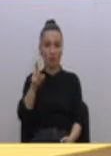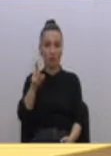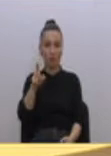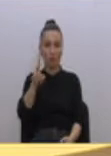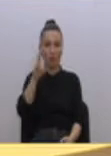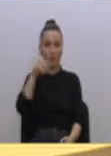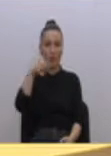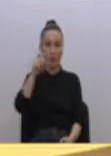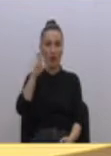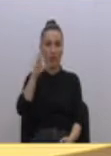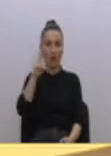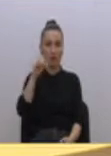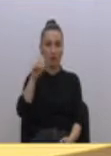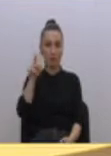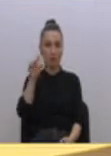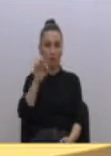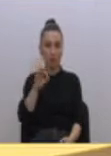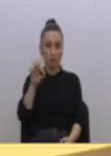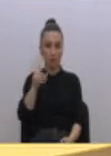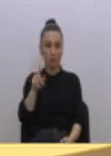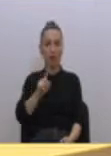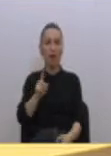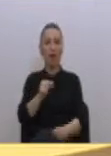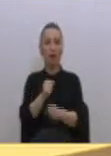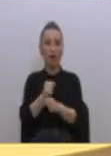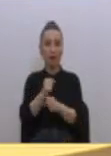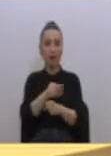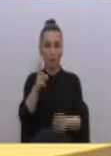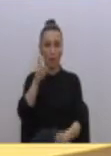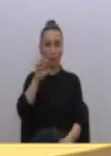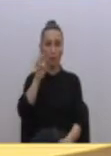ნამახვანის ამბავი არ გაგვახსოვნოთ, რა გააკეთეთ, გასაგებია.